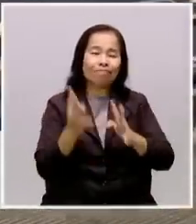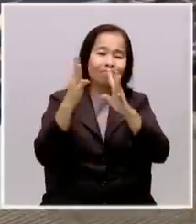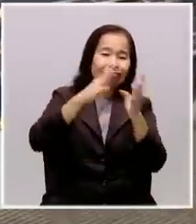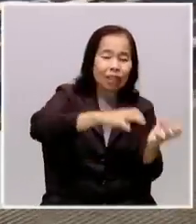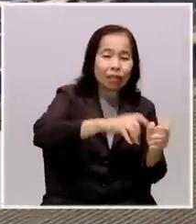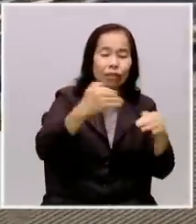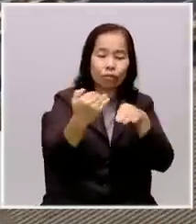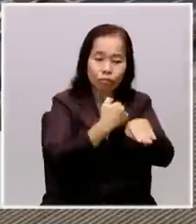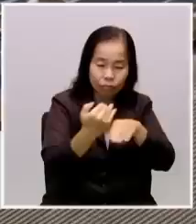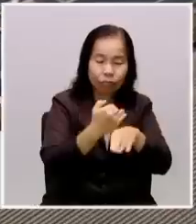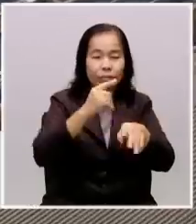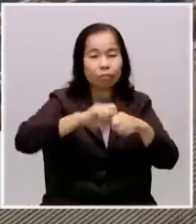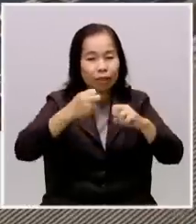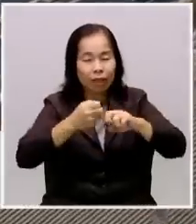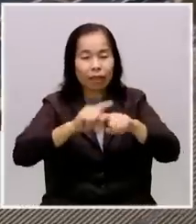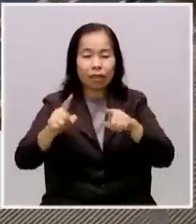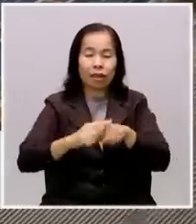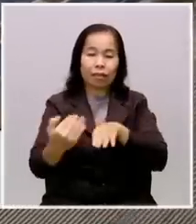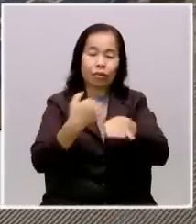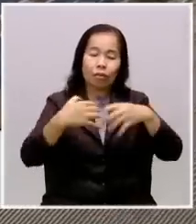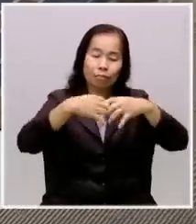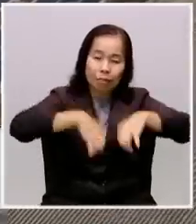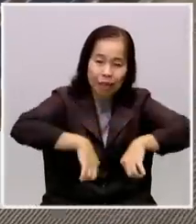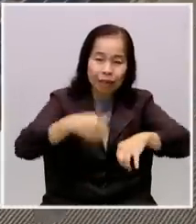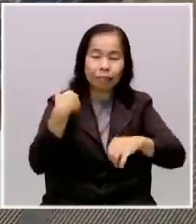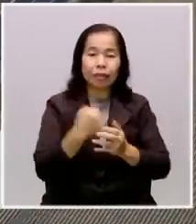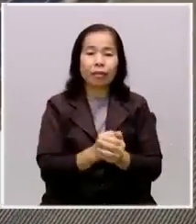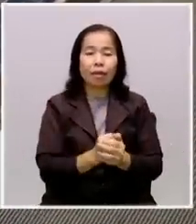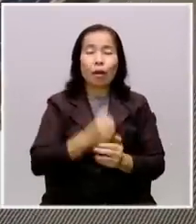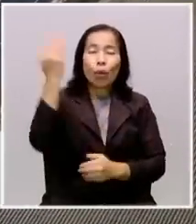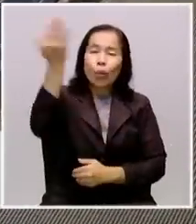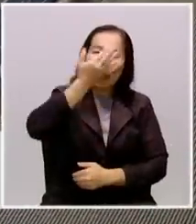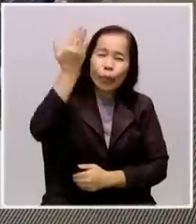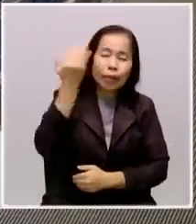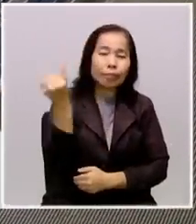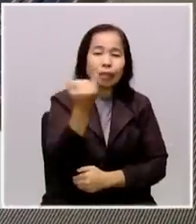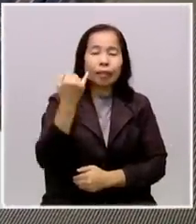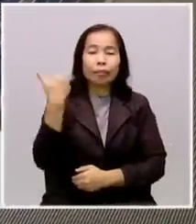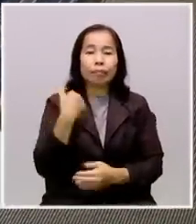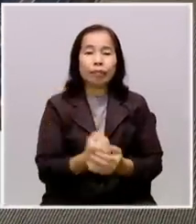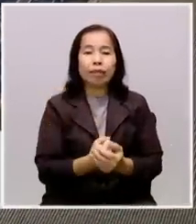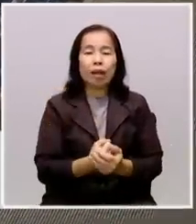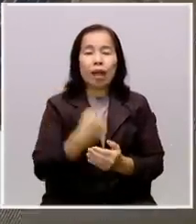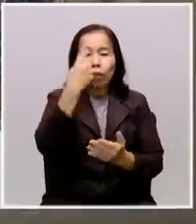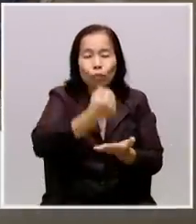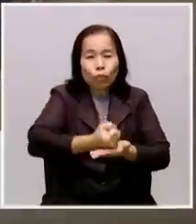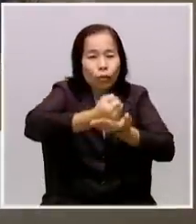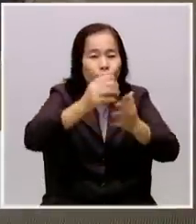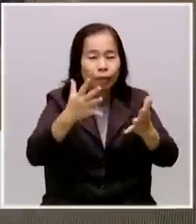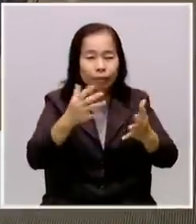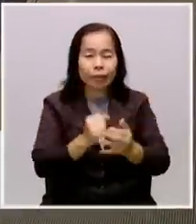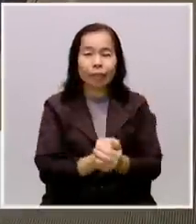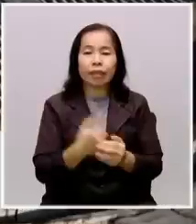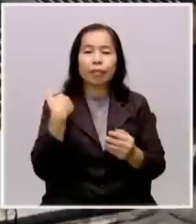อย่างหนักต้องพบกับอุปสรรคก็คือถนนที่พังเสียหายสภาพอากาศที่เลวร้ายการขาดเครื่องมือหนักในบางพื้น